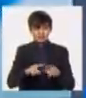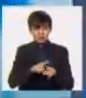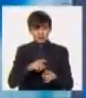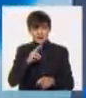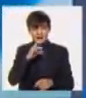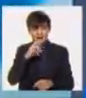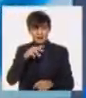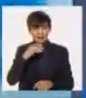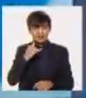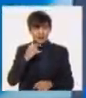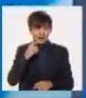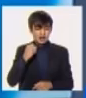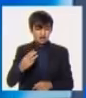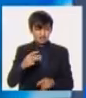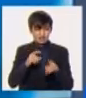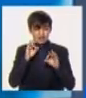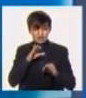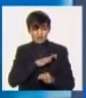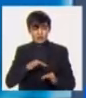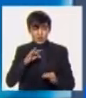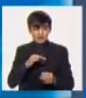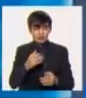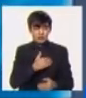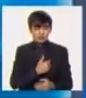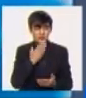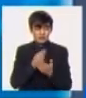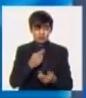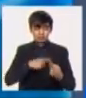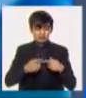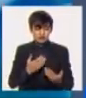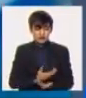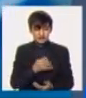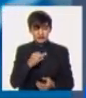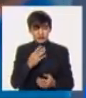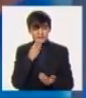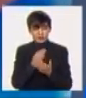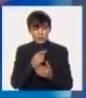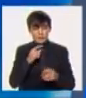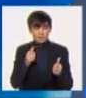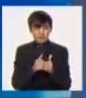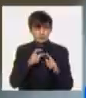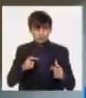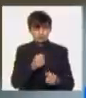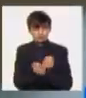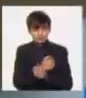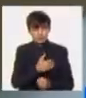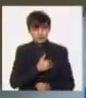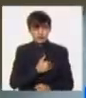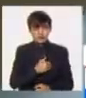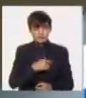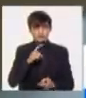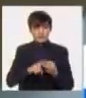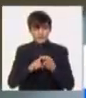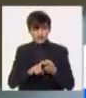Карлыгаш Шариязданова рассказала, что мечтает вернуться к прежней жизни и обнять своих близких. Вирус очень и